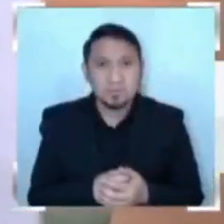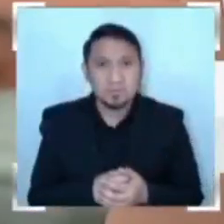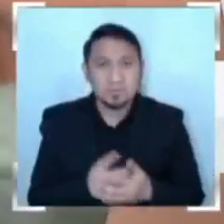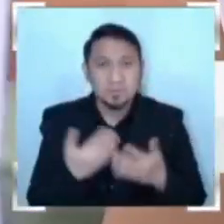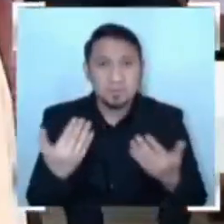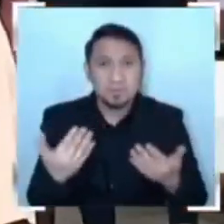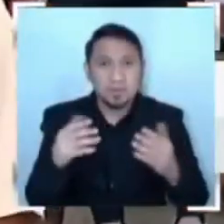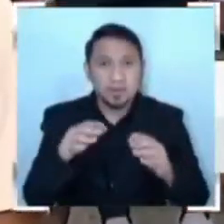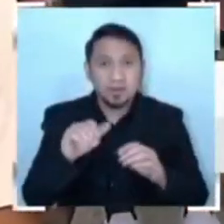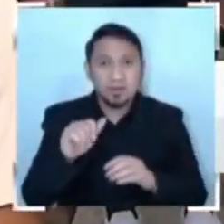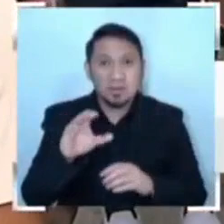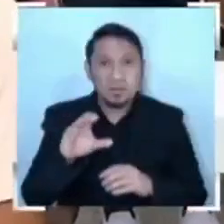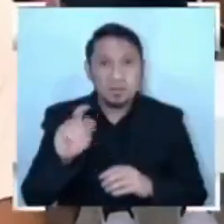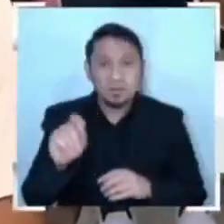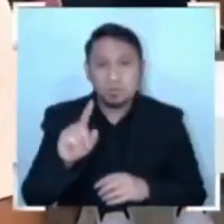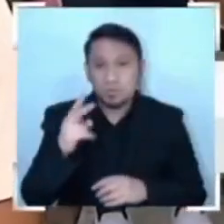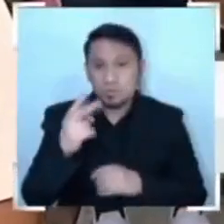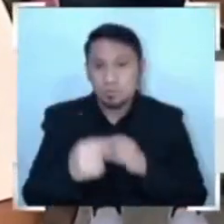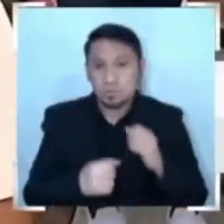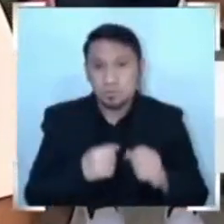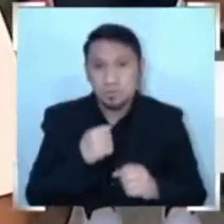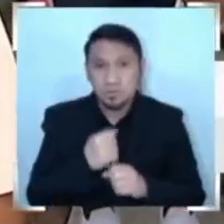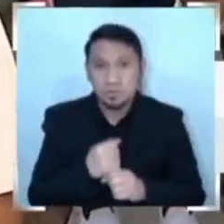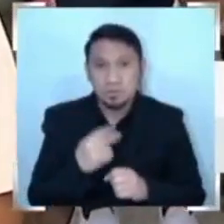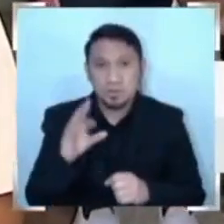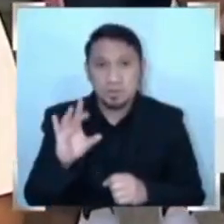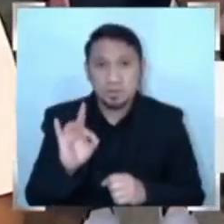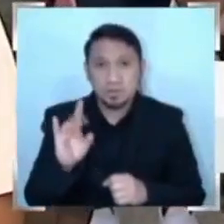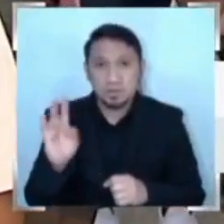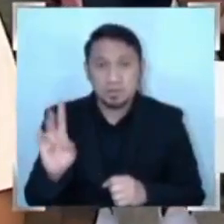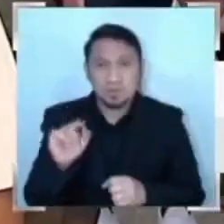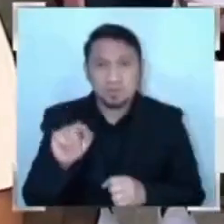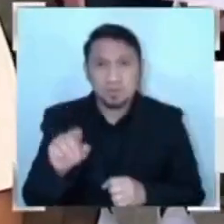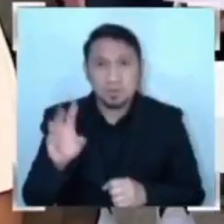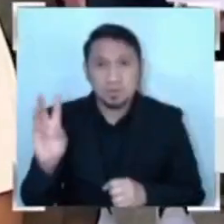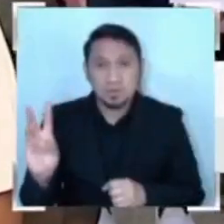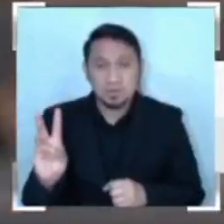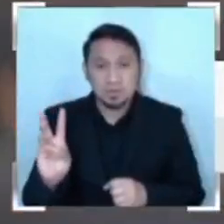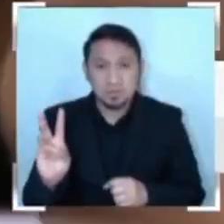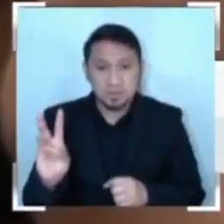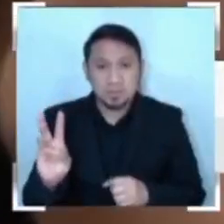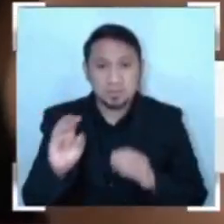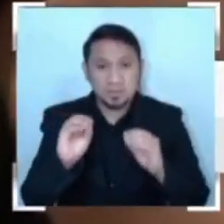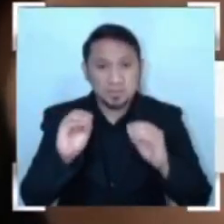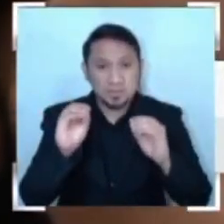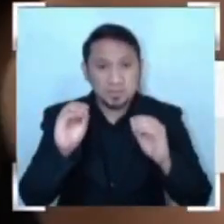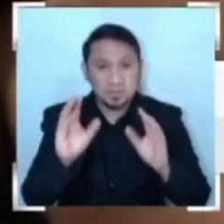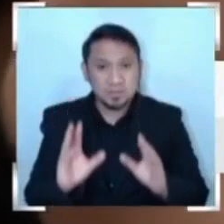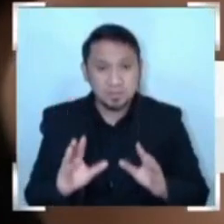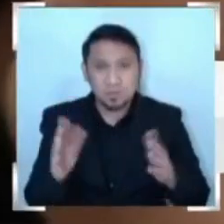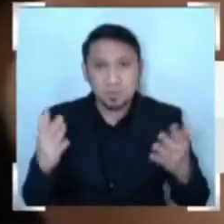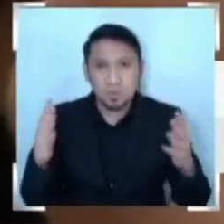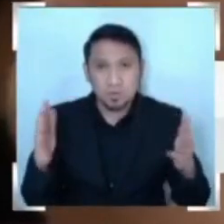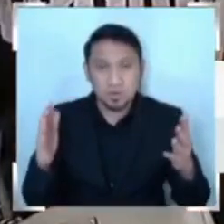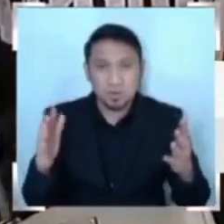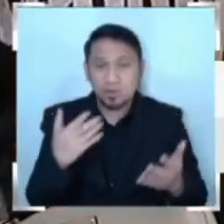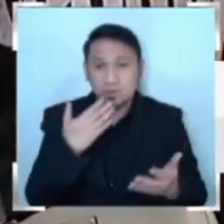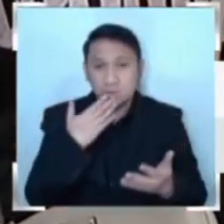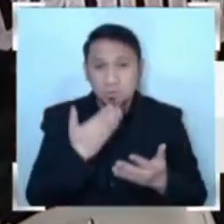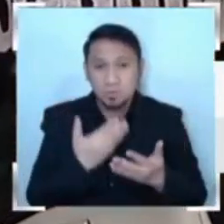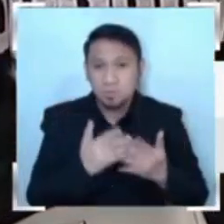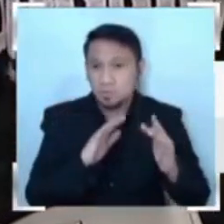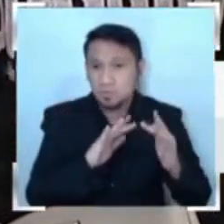ACT, 2 taon na sa pandemya pero 87.6% ng mga guro sa NCR ang wala pa rin magandang internet